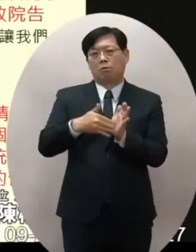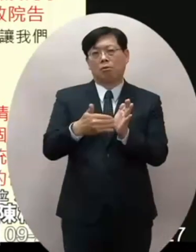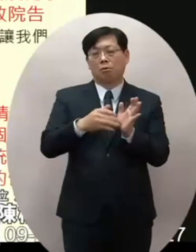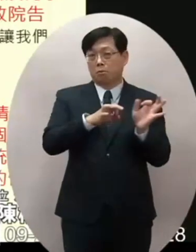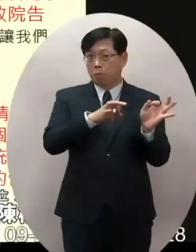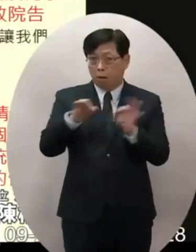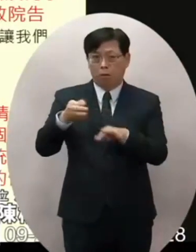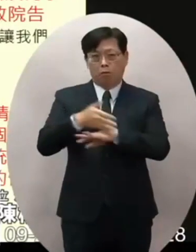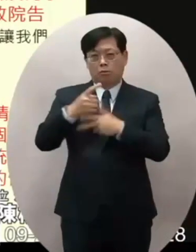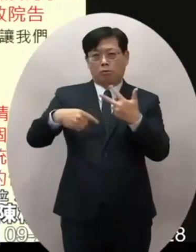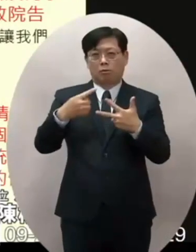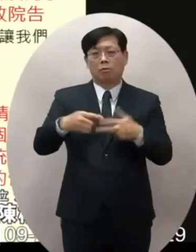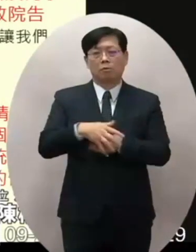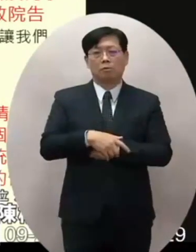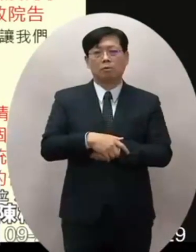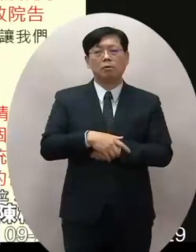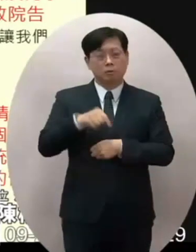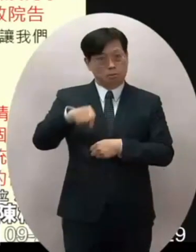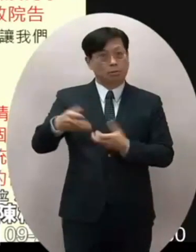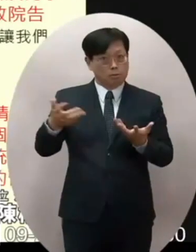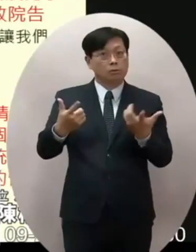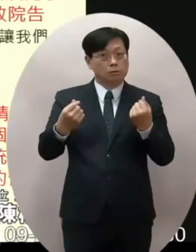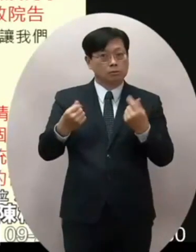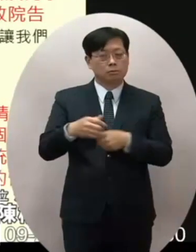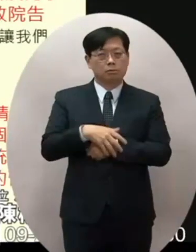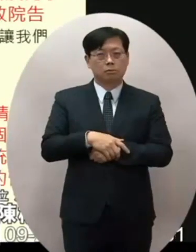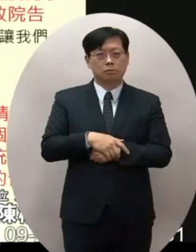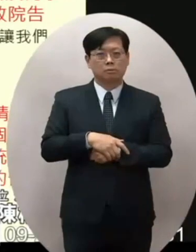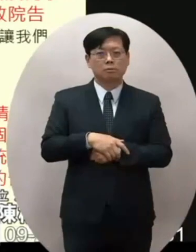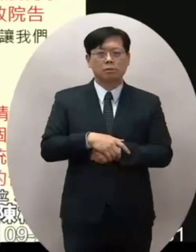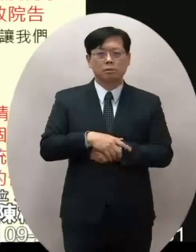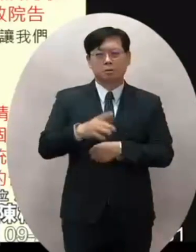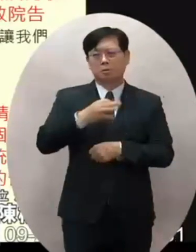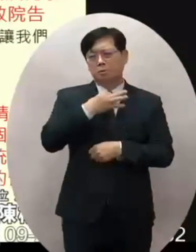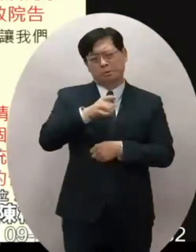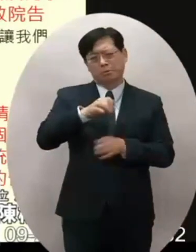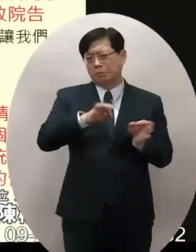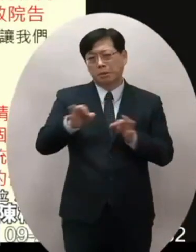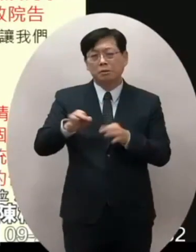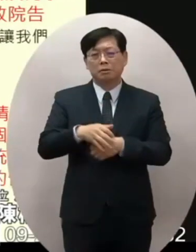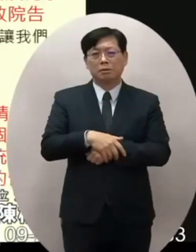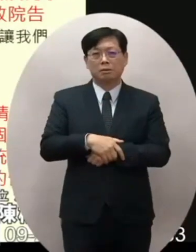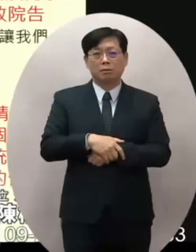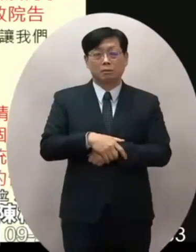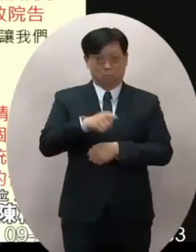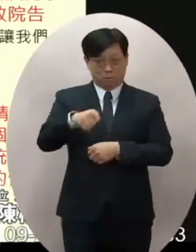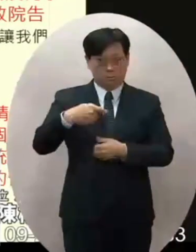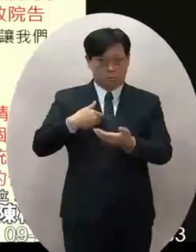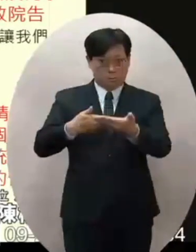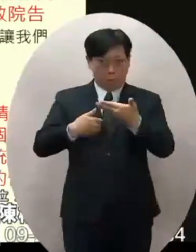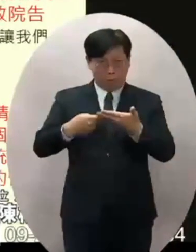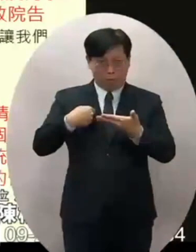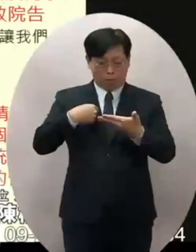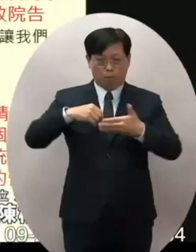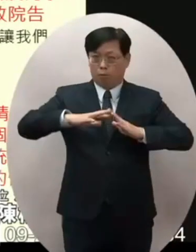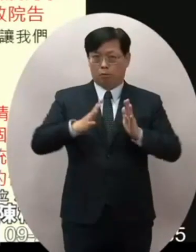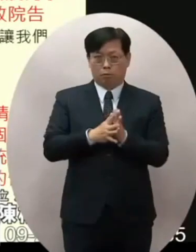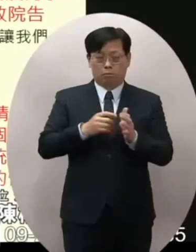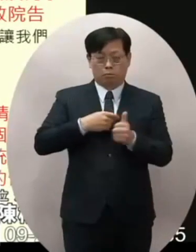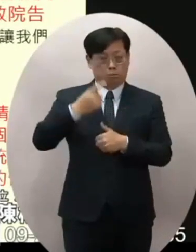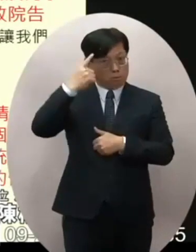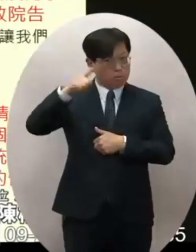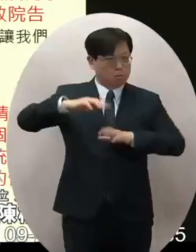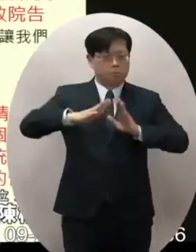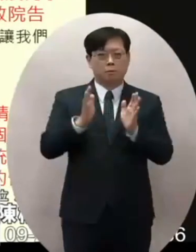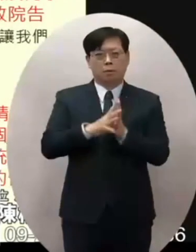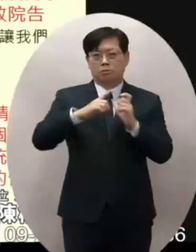拖过一个礼拜。所以我们也把这个事情，我们就不希望他拖，所以我们在他给我们题目，我们第二天就传回去